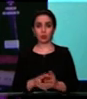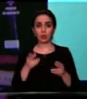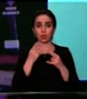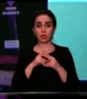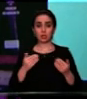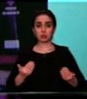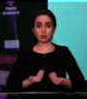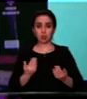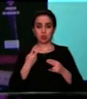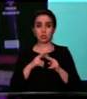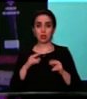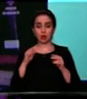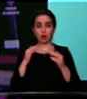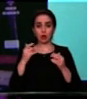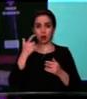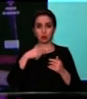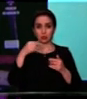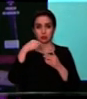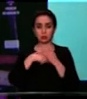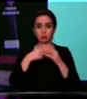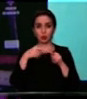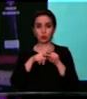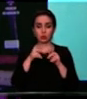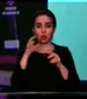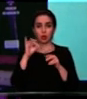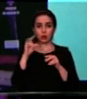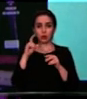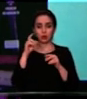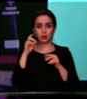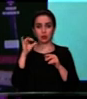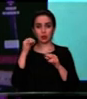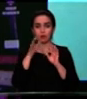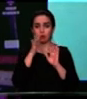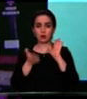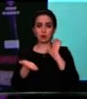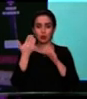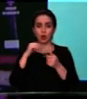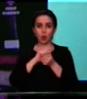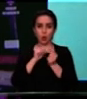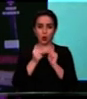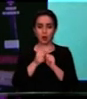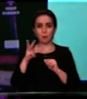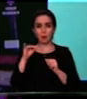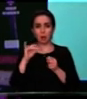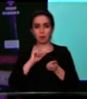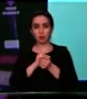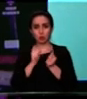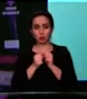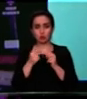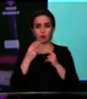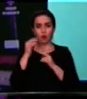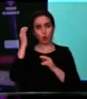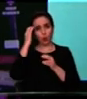Dastlabki tirik organizmlar esa arxey erasida paydo bo'lgan. Organik birikmalardan ohaktosh, marmartosh yoki